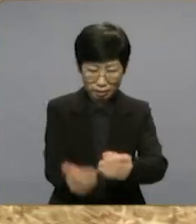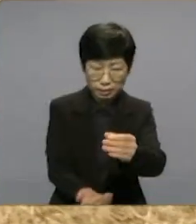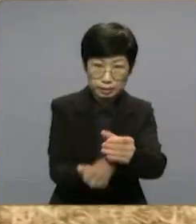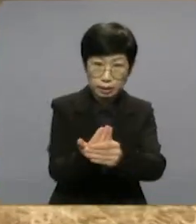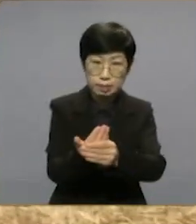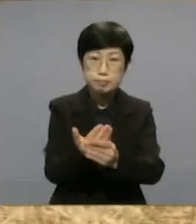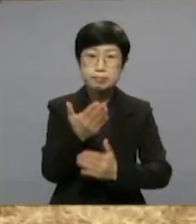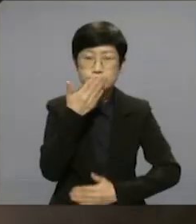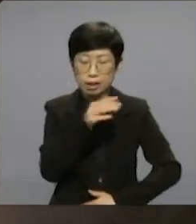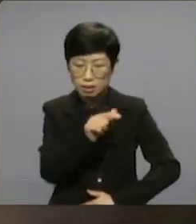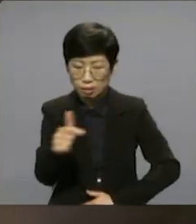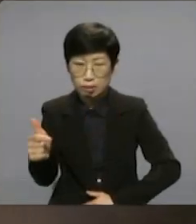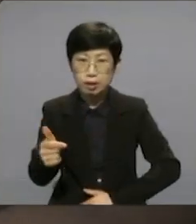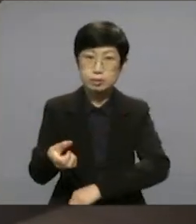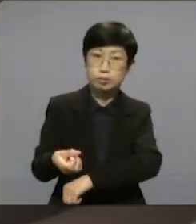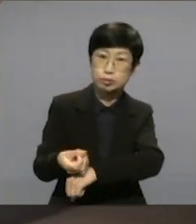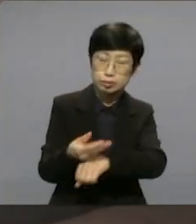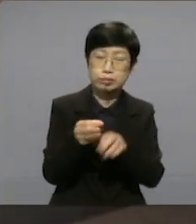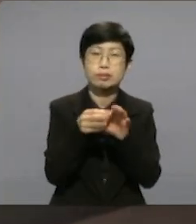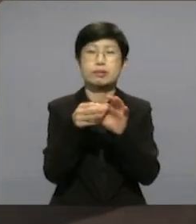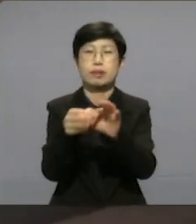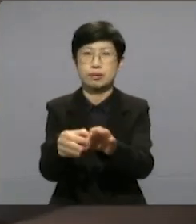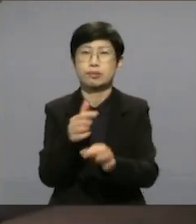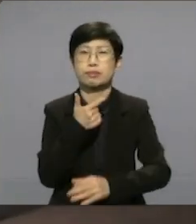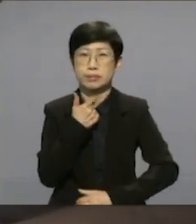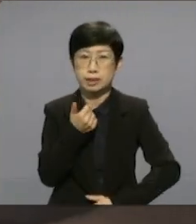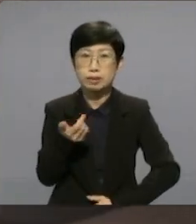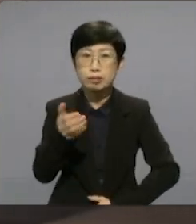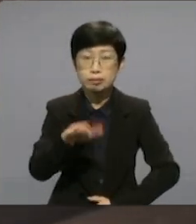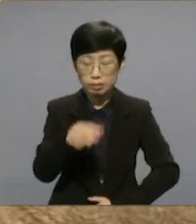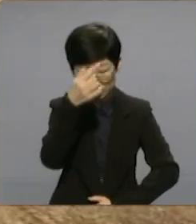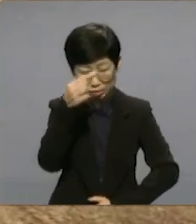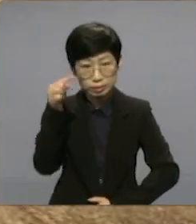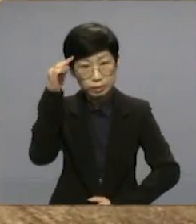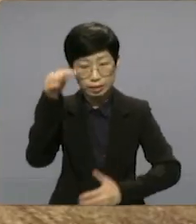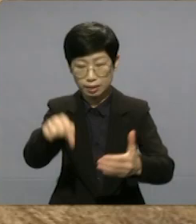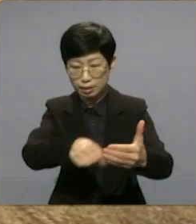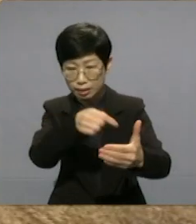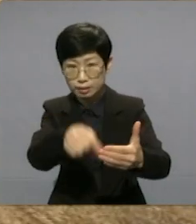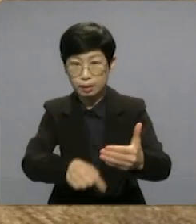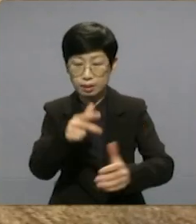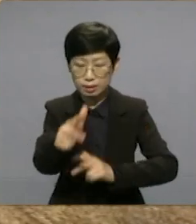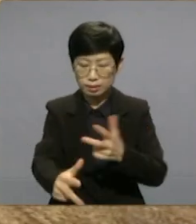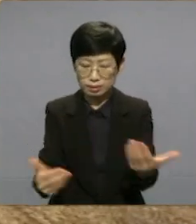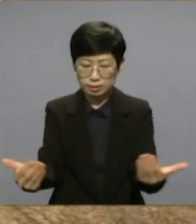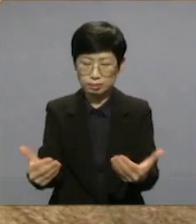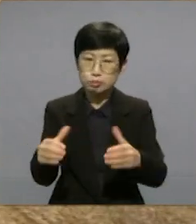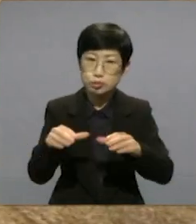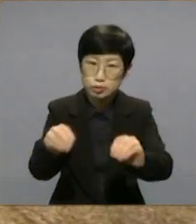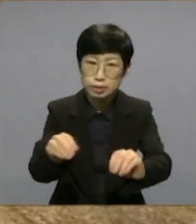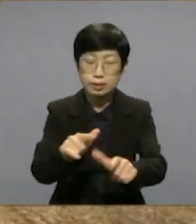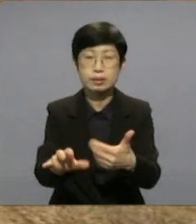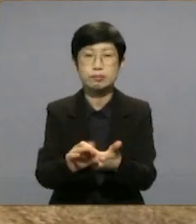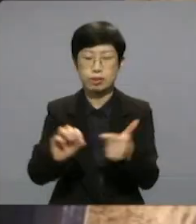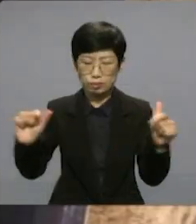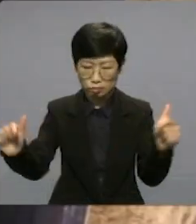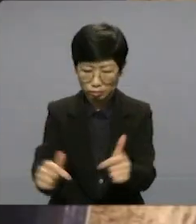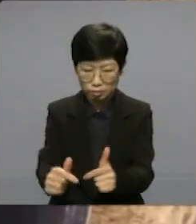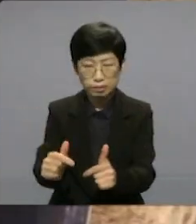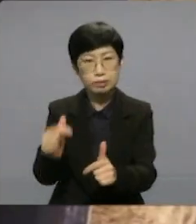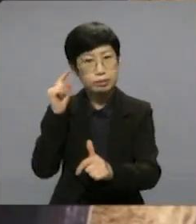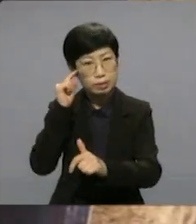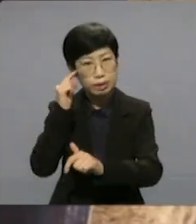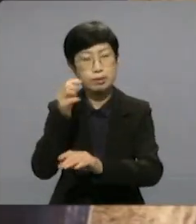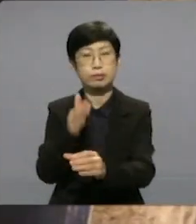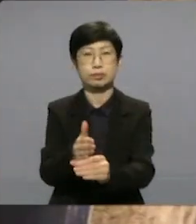계속해 왔습니다. 그런데 최근에는 러시아 내 사업을 중단하거나 축소를 검토하고 있습니다. 러시아